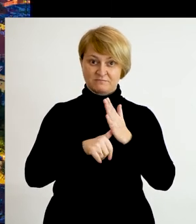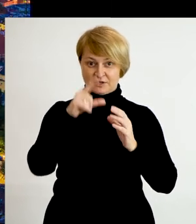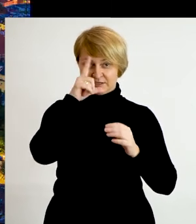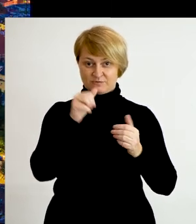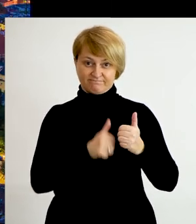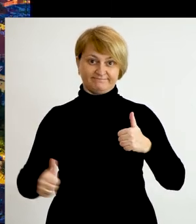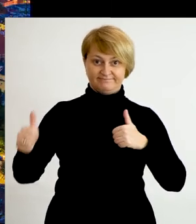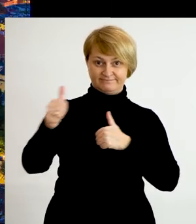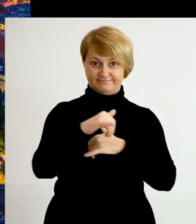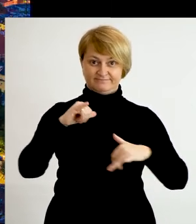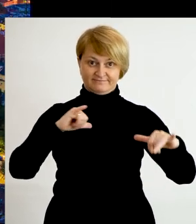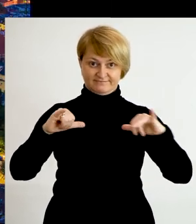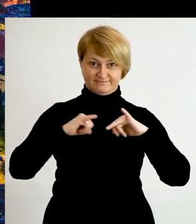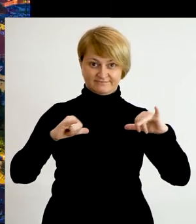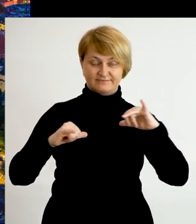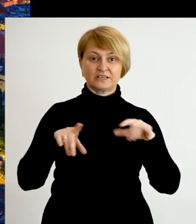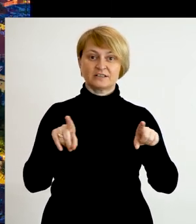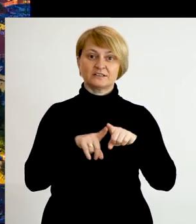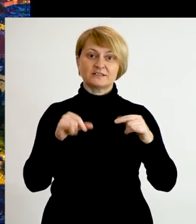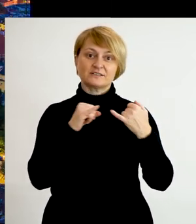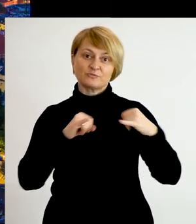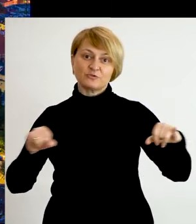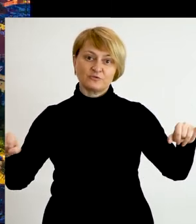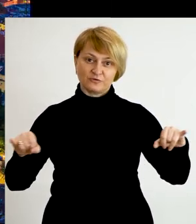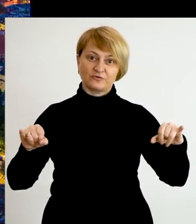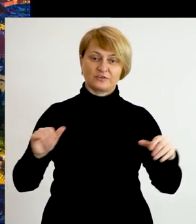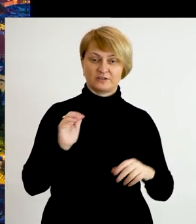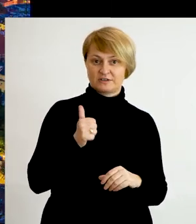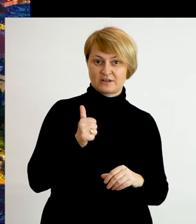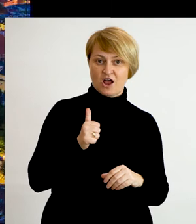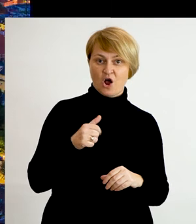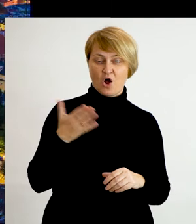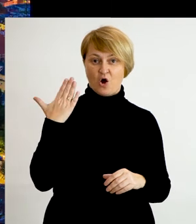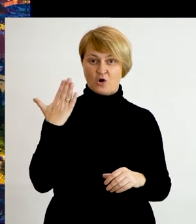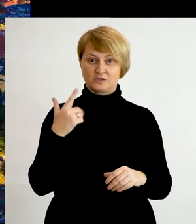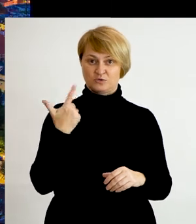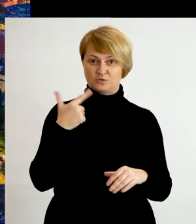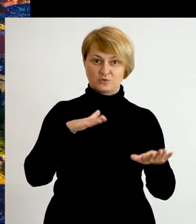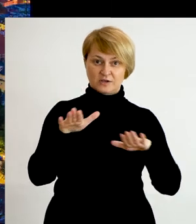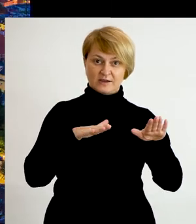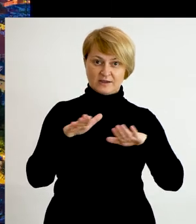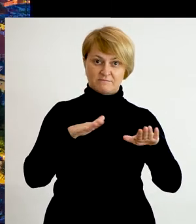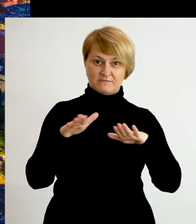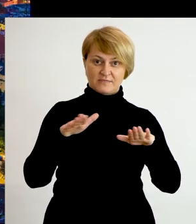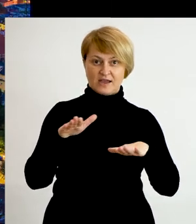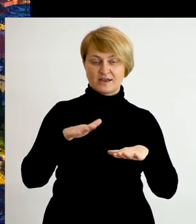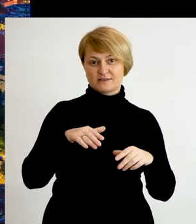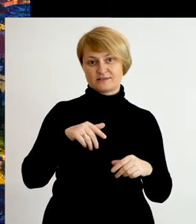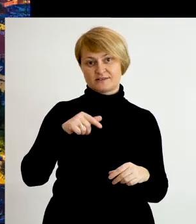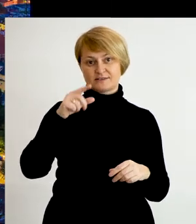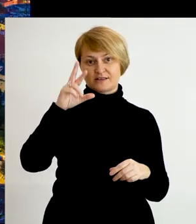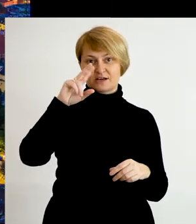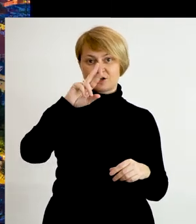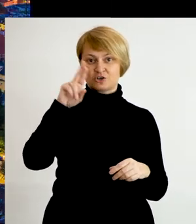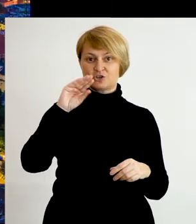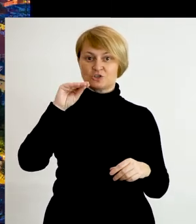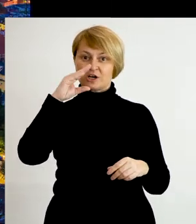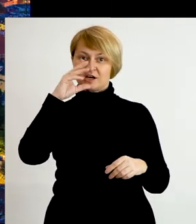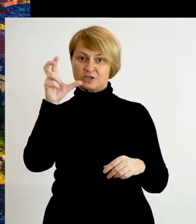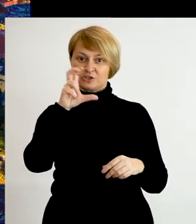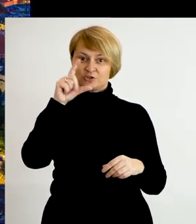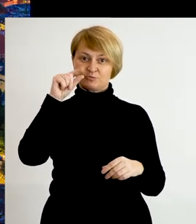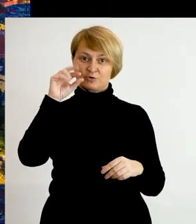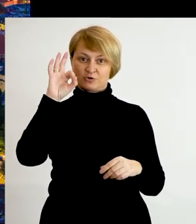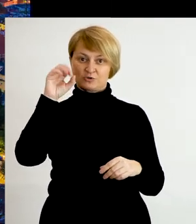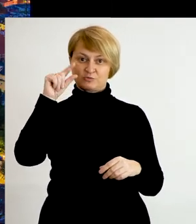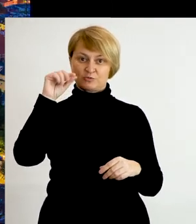I również jest to zauważane również w innych klasyfikacjach. Ostatnio drugie miejsce w rankingu Rzeczpospolitej, jeżeli chodzi o samorządy